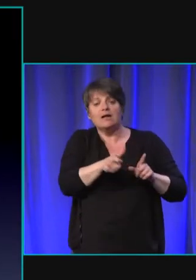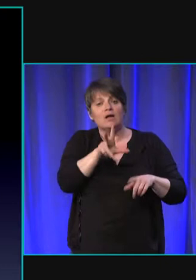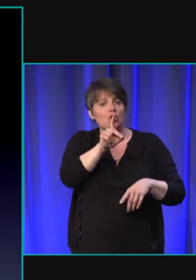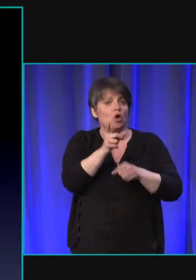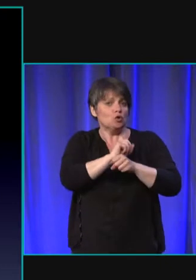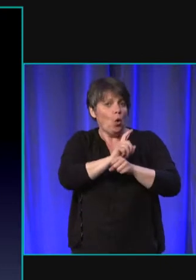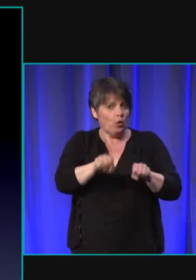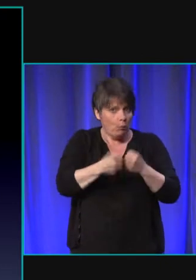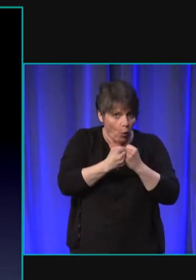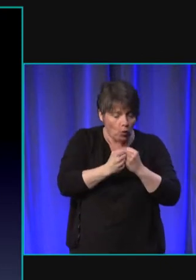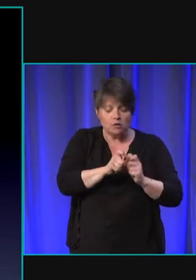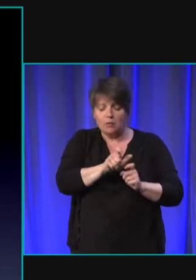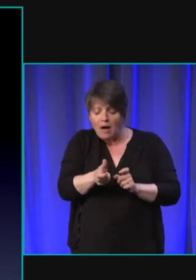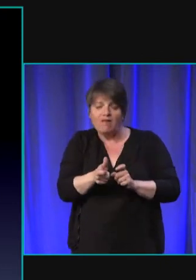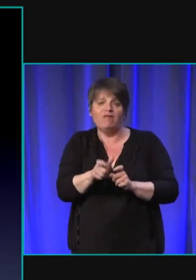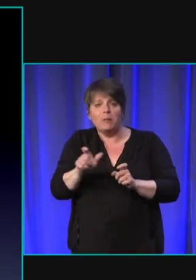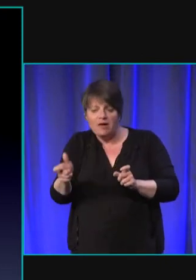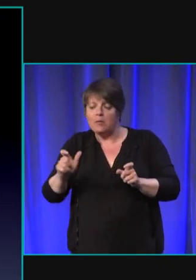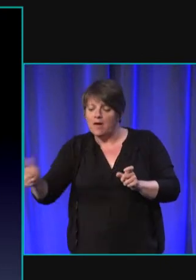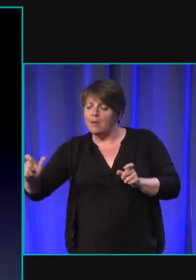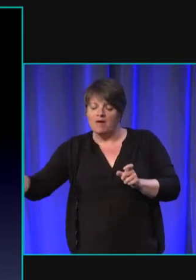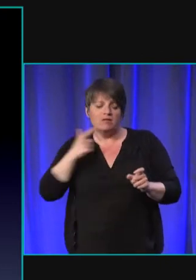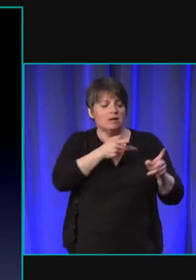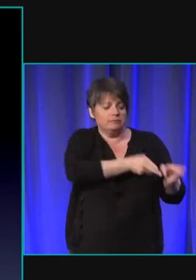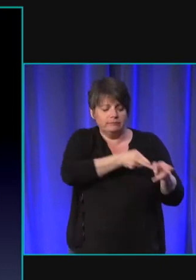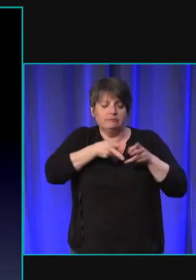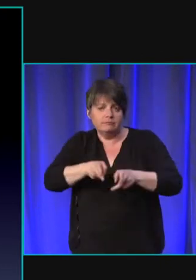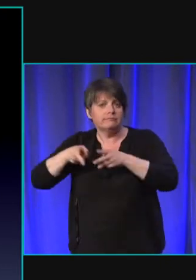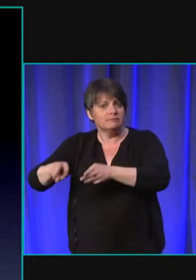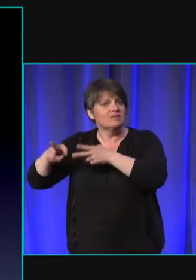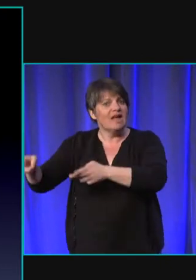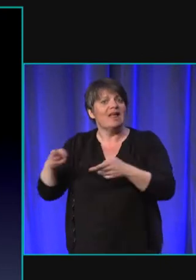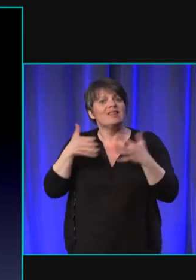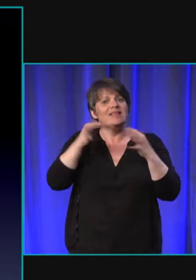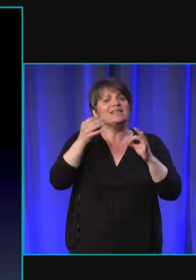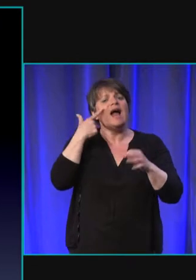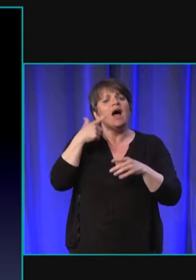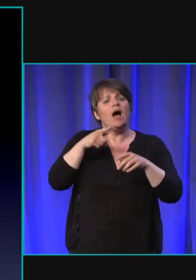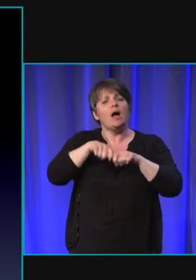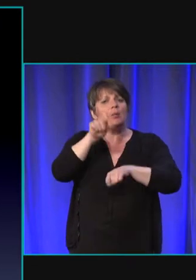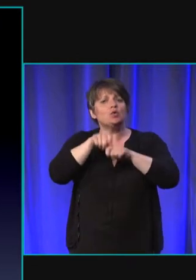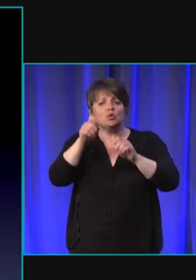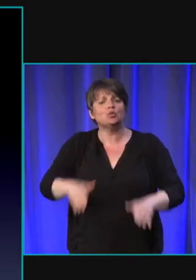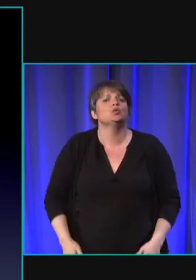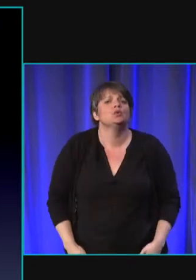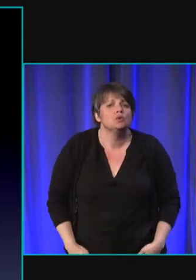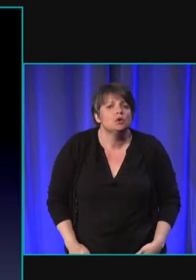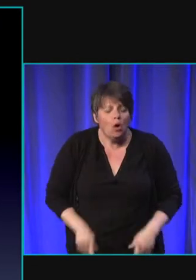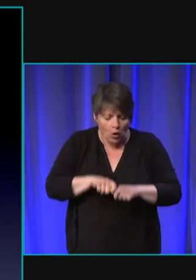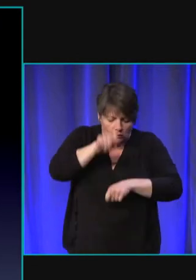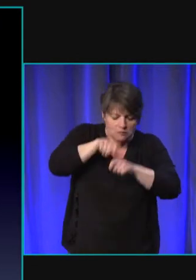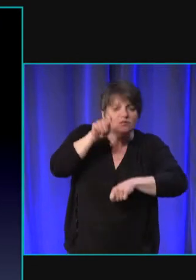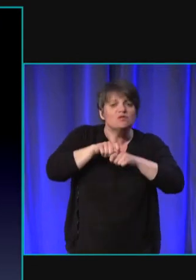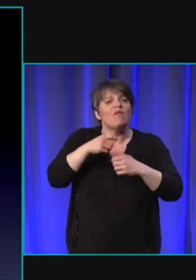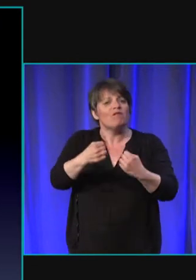séries. Et donc là, dans cette étude-là, on avait mesuré la force musculaire des quadriceps ainsi que la